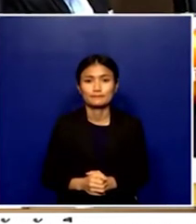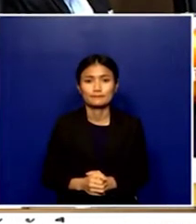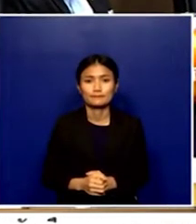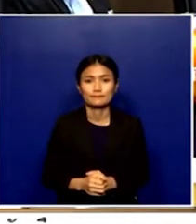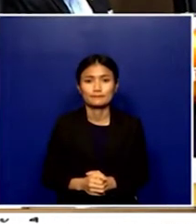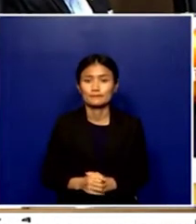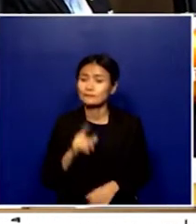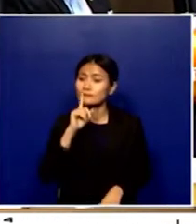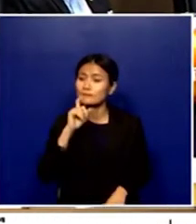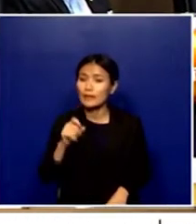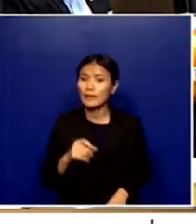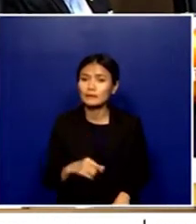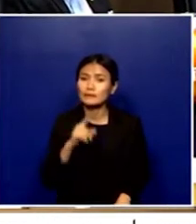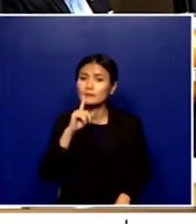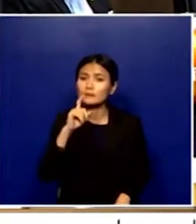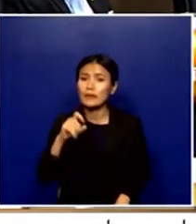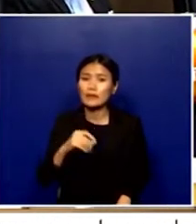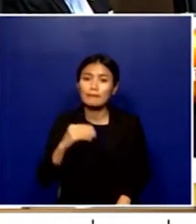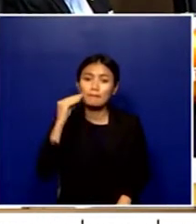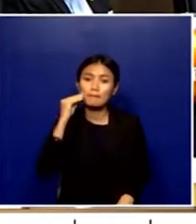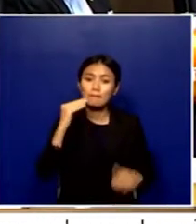ท่านจำบานเลกที่ตัเองได้ไหมคะ